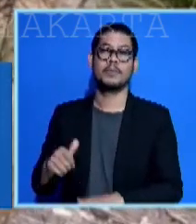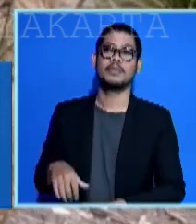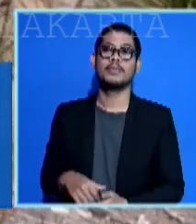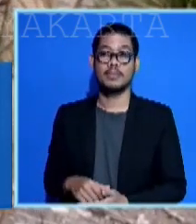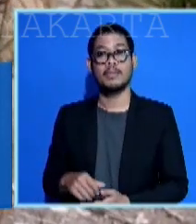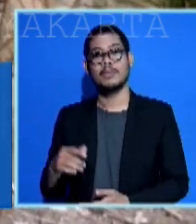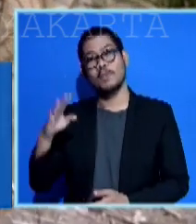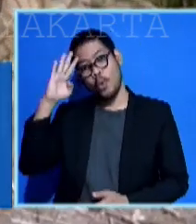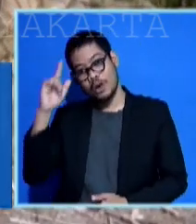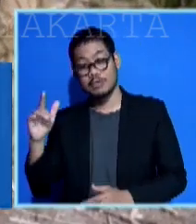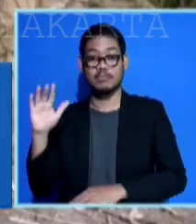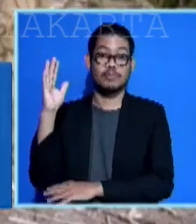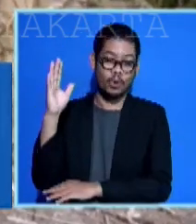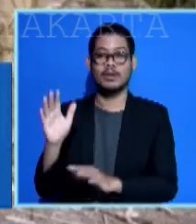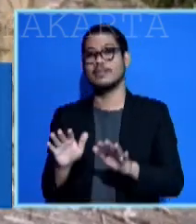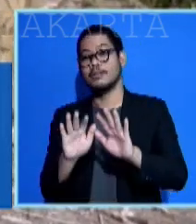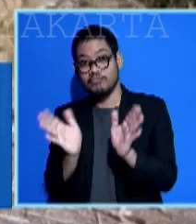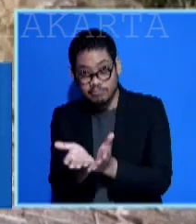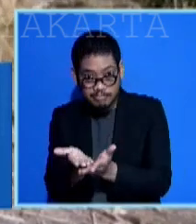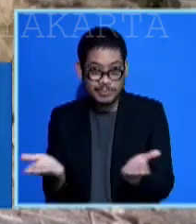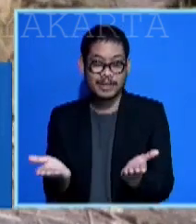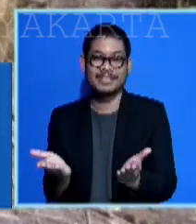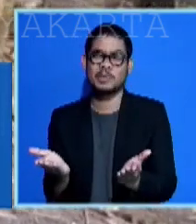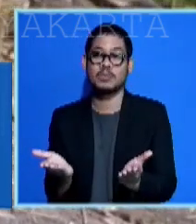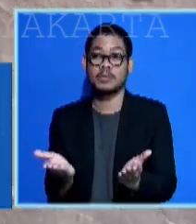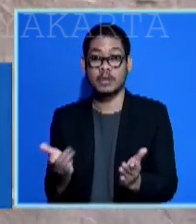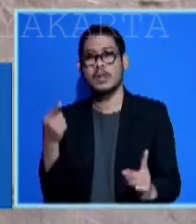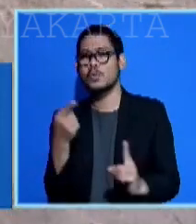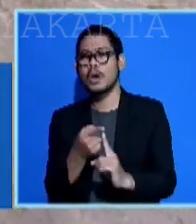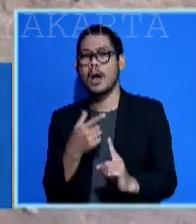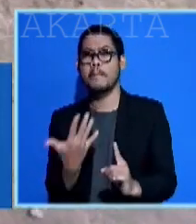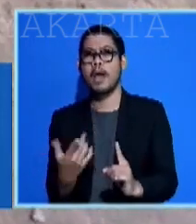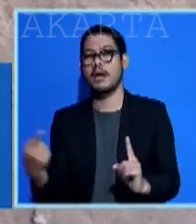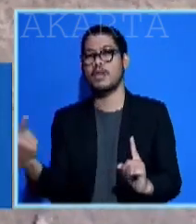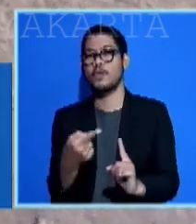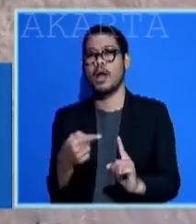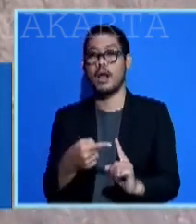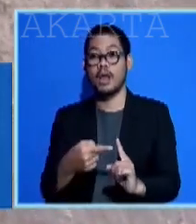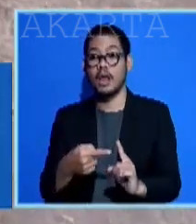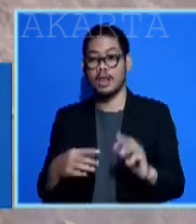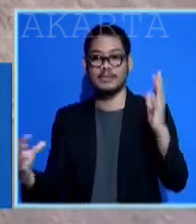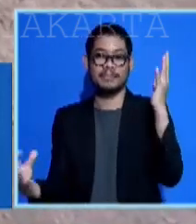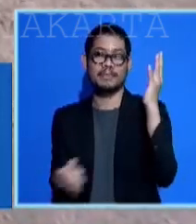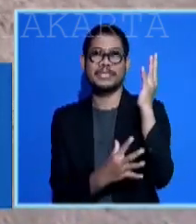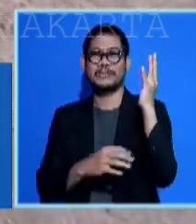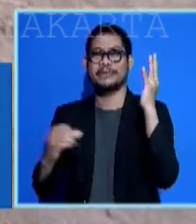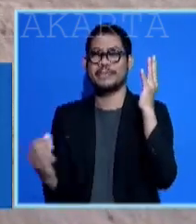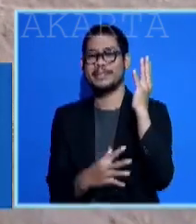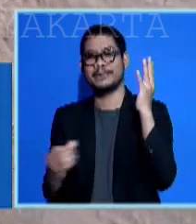ugmjawi laladug barer tetanenang s n kiatan angin